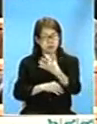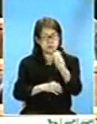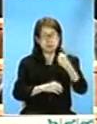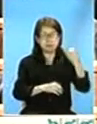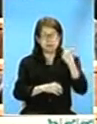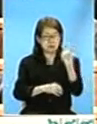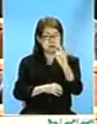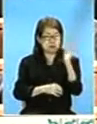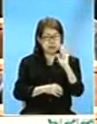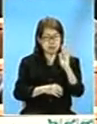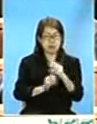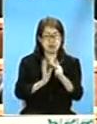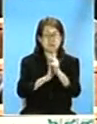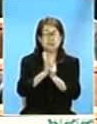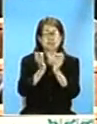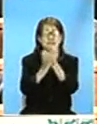ฐแต่อย่างไรก็ตาม